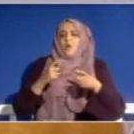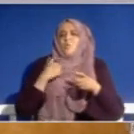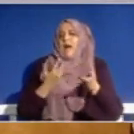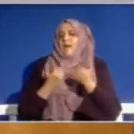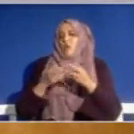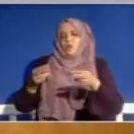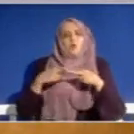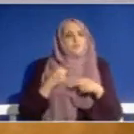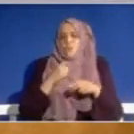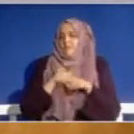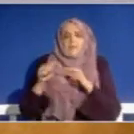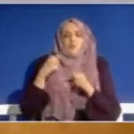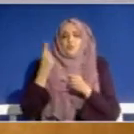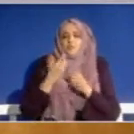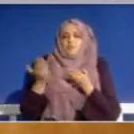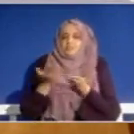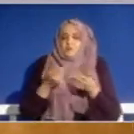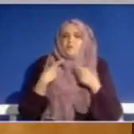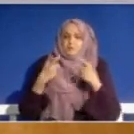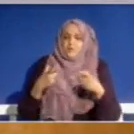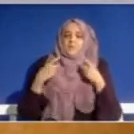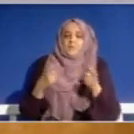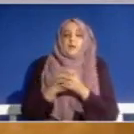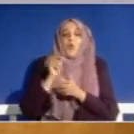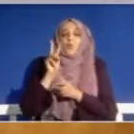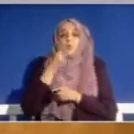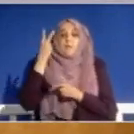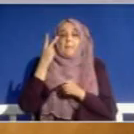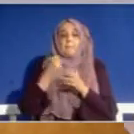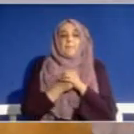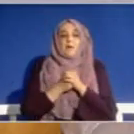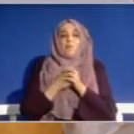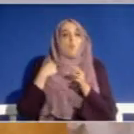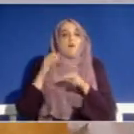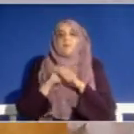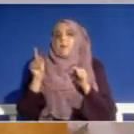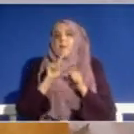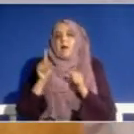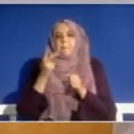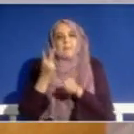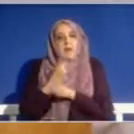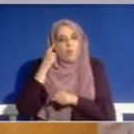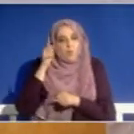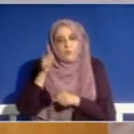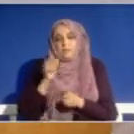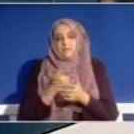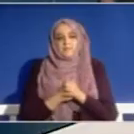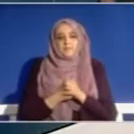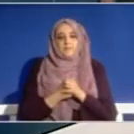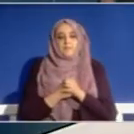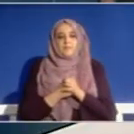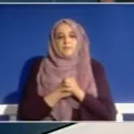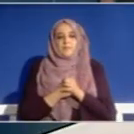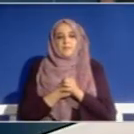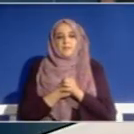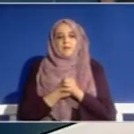آخره، نعمل فيه الخير. المرحلة الثانية، المرتبة الثانية، أني ما نعملش فيه الشر، كفوا الأذى، معنى